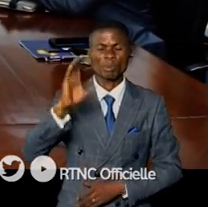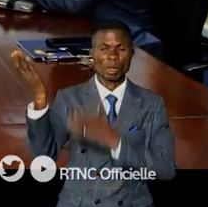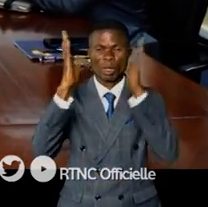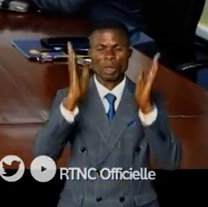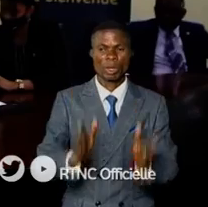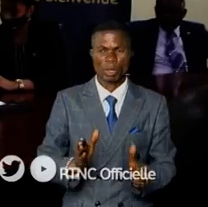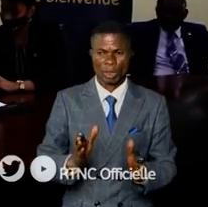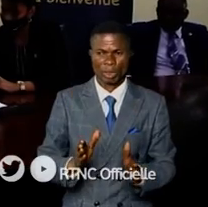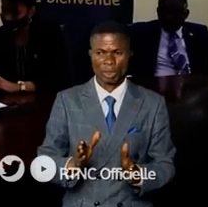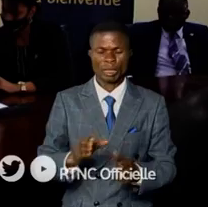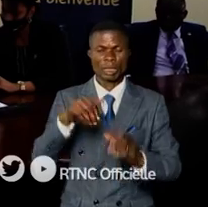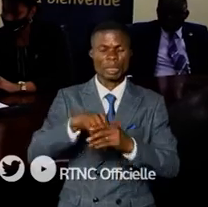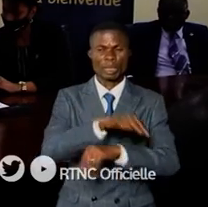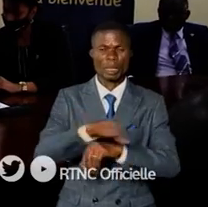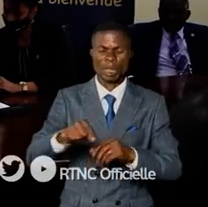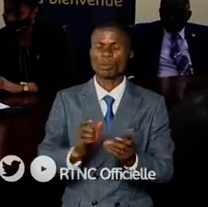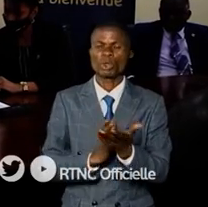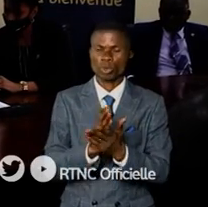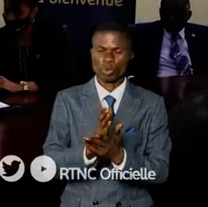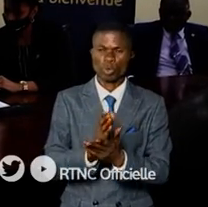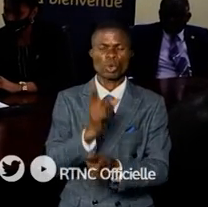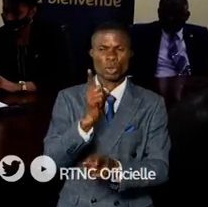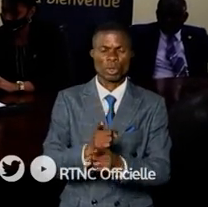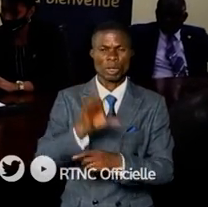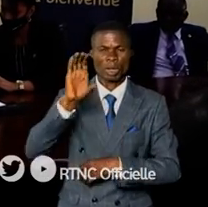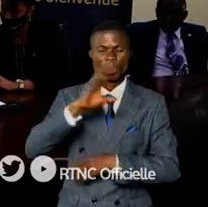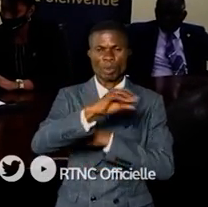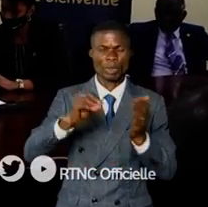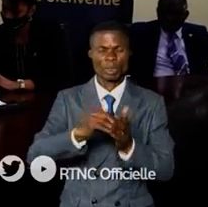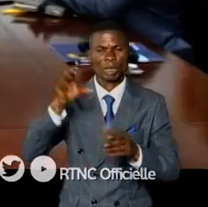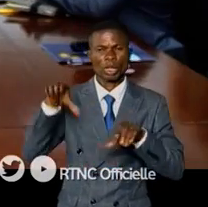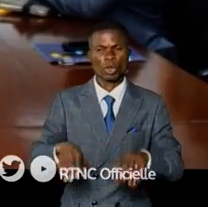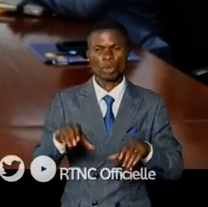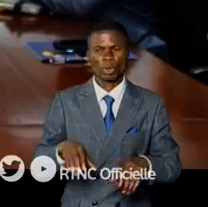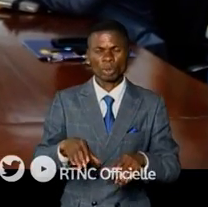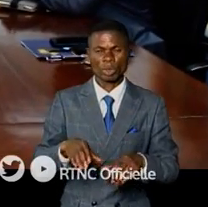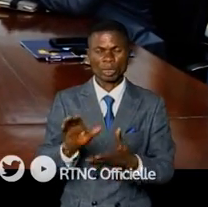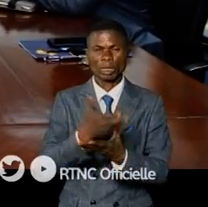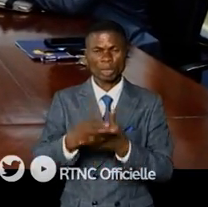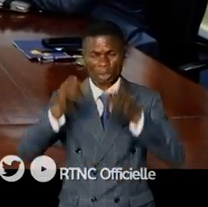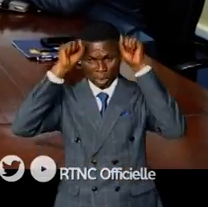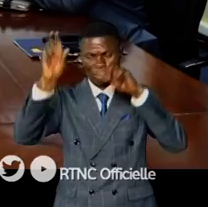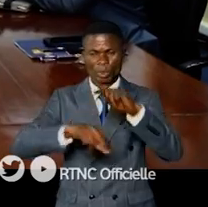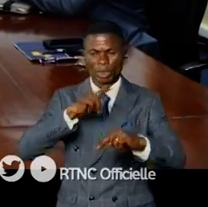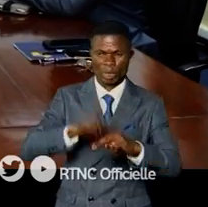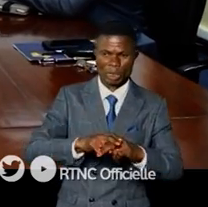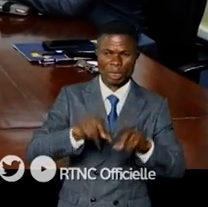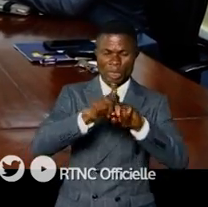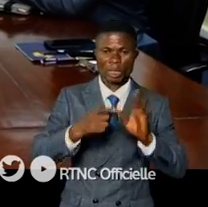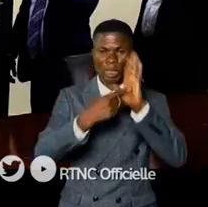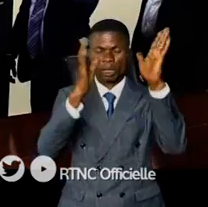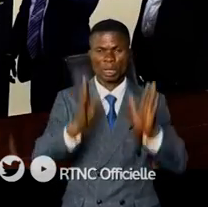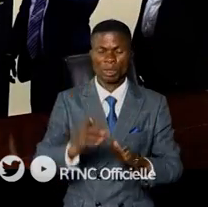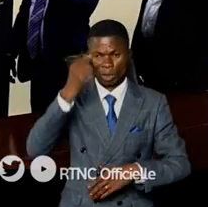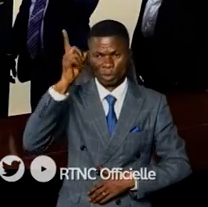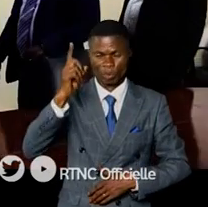répertoriée parmi les institutions crédibles par la Banque centrale du Congo, entre le président national et représentant